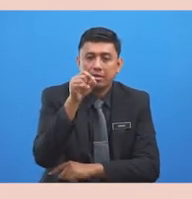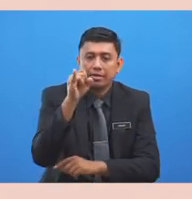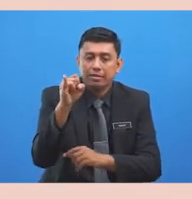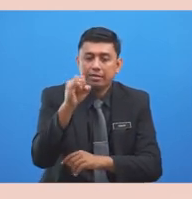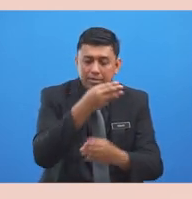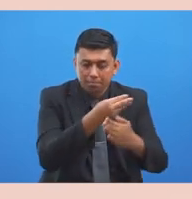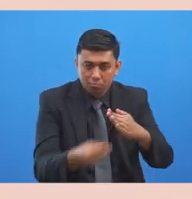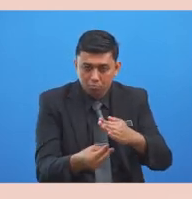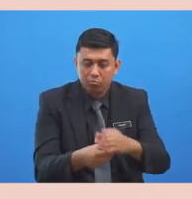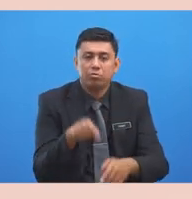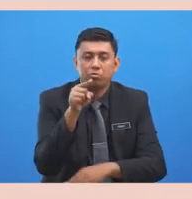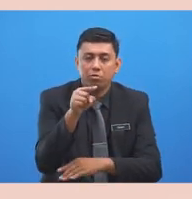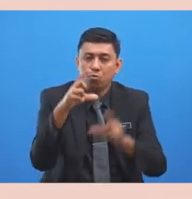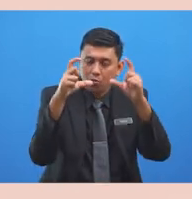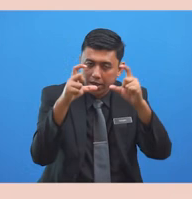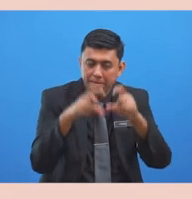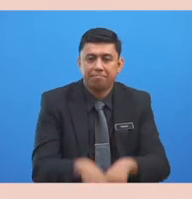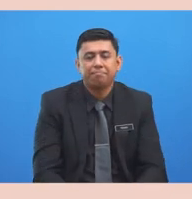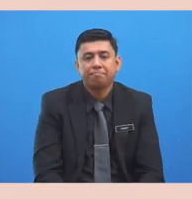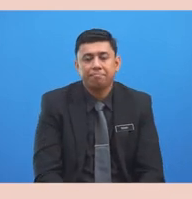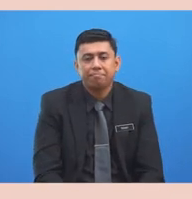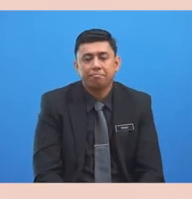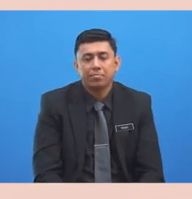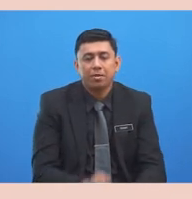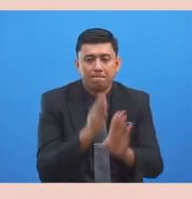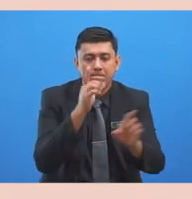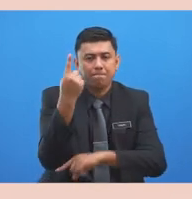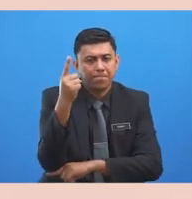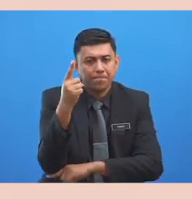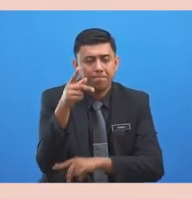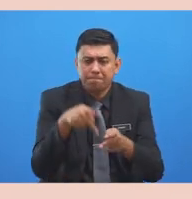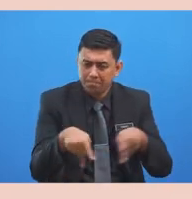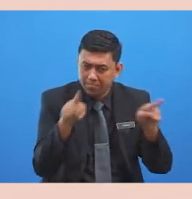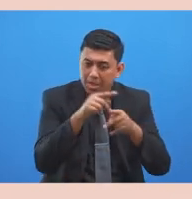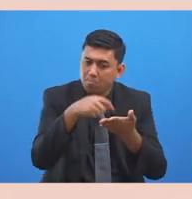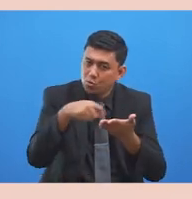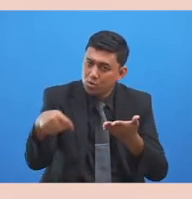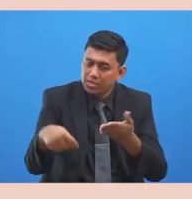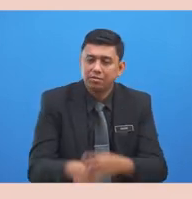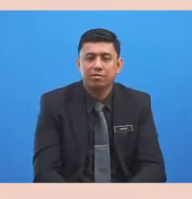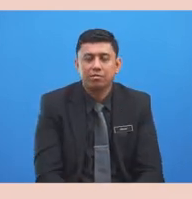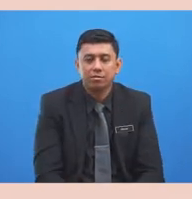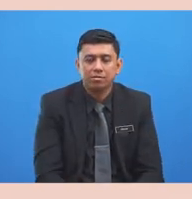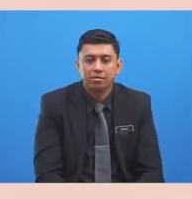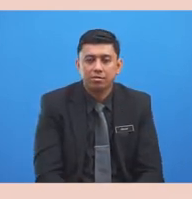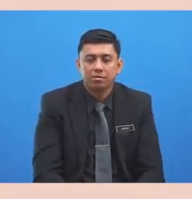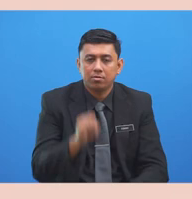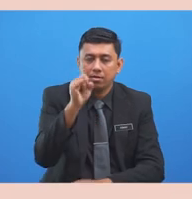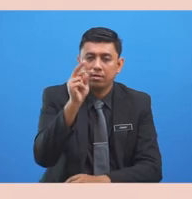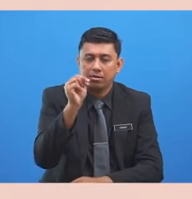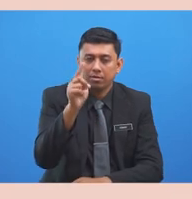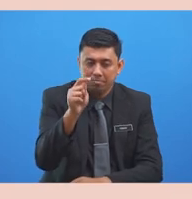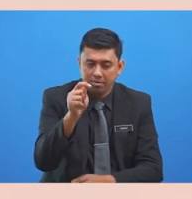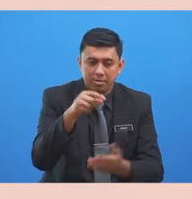input.nextline kurungan. Baris ke-11, murid-murid perlu menulis in